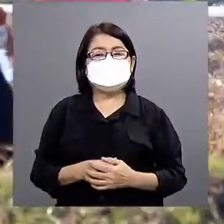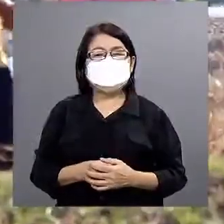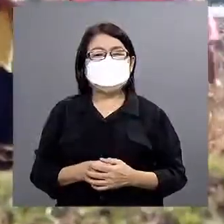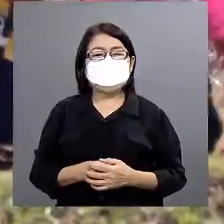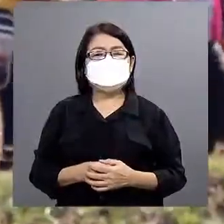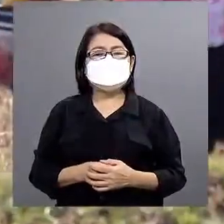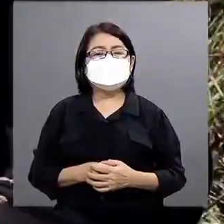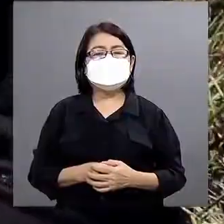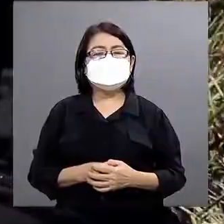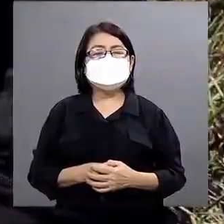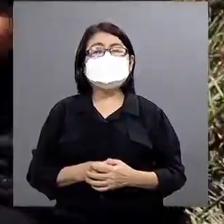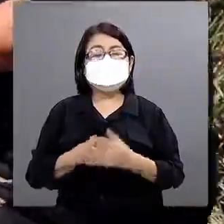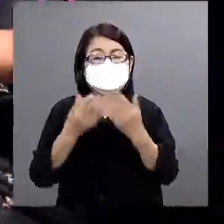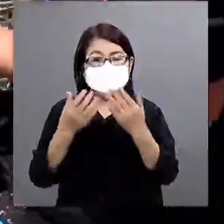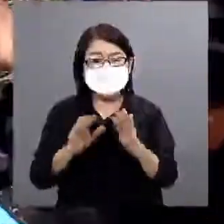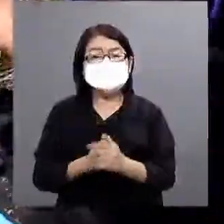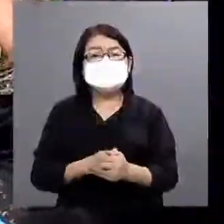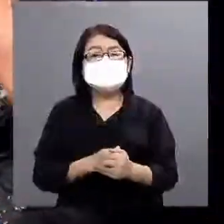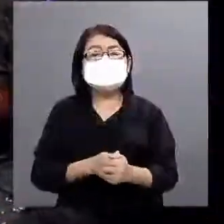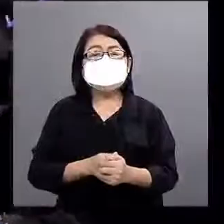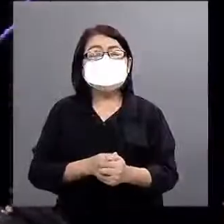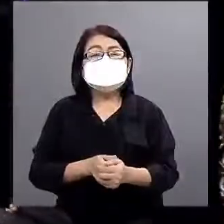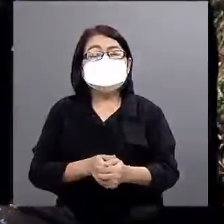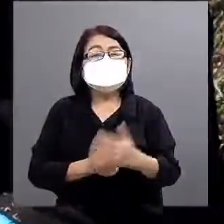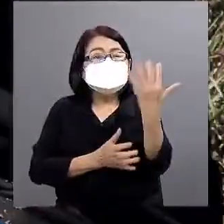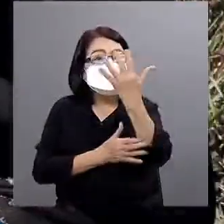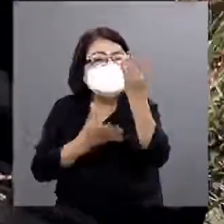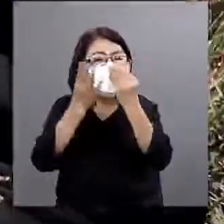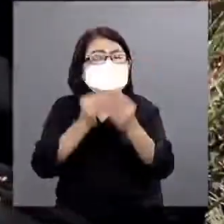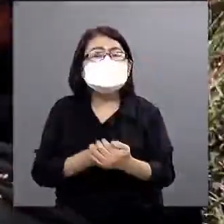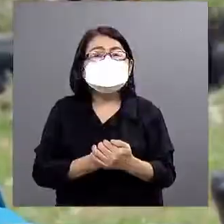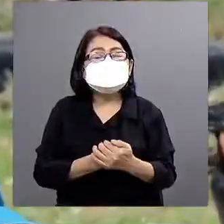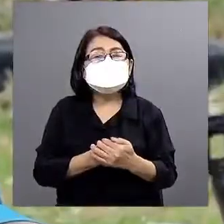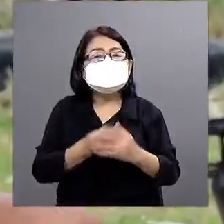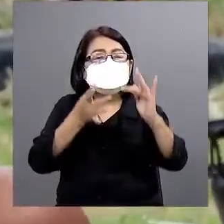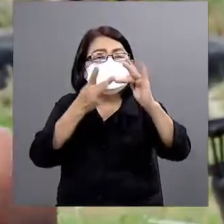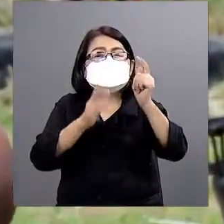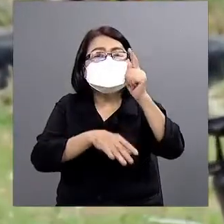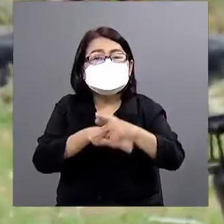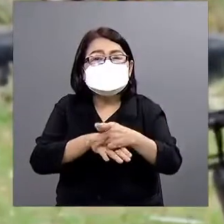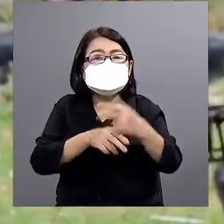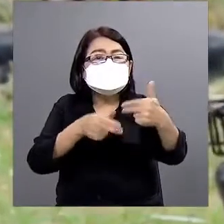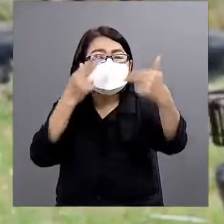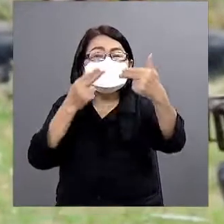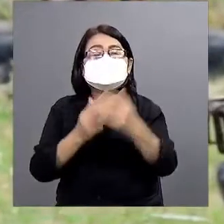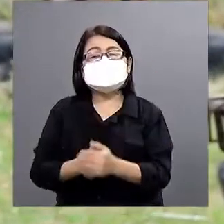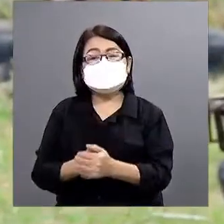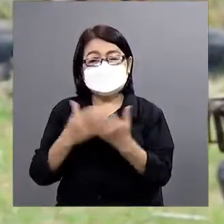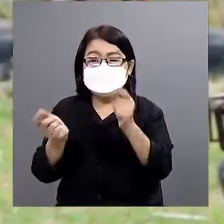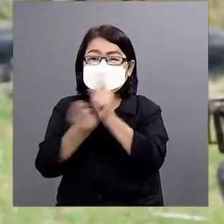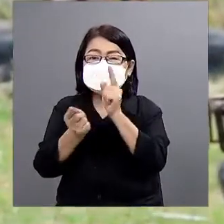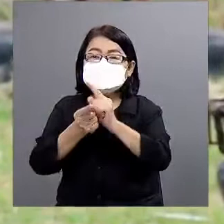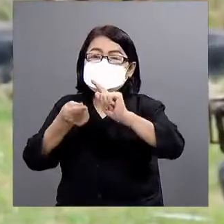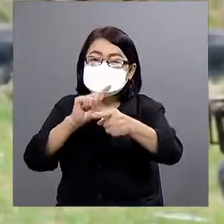นอกจากเรียนออนไลน์ผ่านหน้าจอสี่เหลี่ยมการได้พูดคุยกับกลุ่มเพื่อนแลกเปลี่ยนกับครูภูมิปัญญาและทดลองทำด้วย